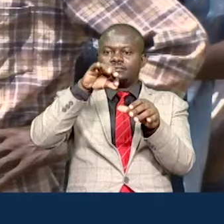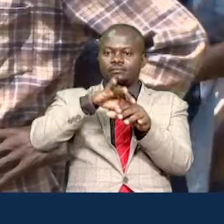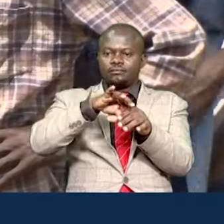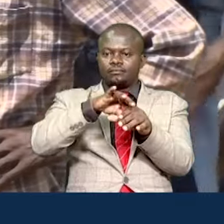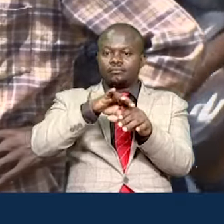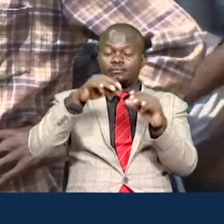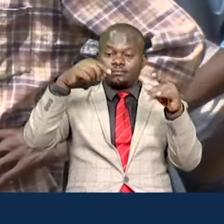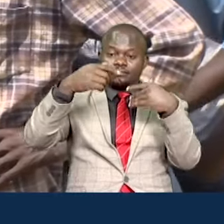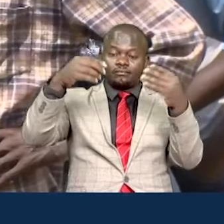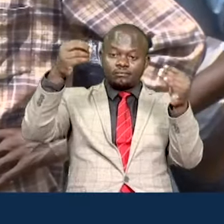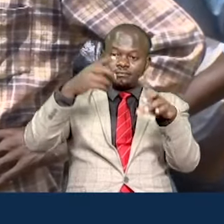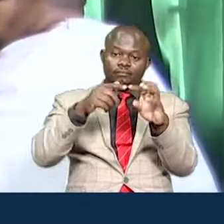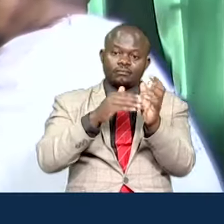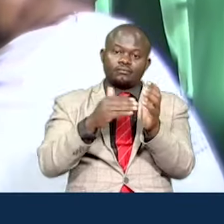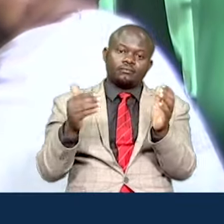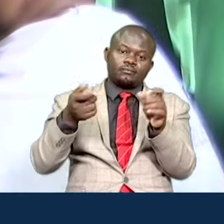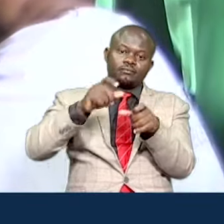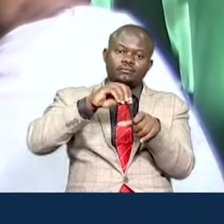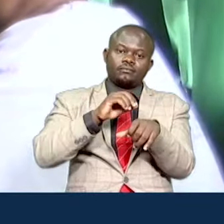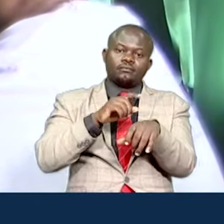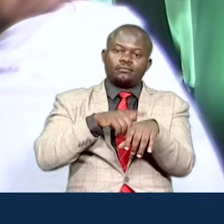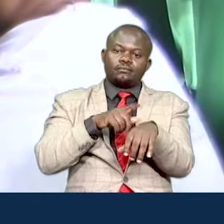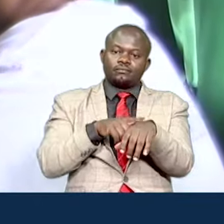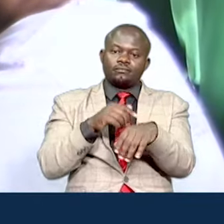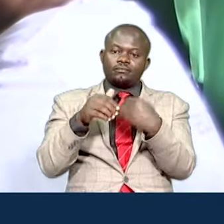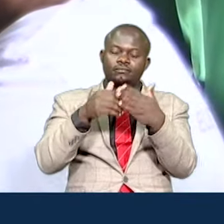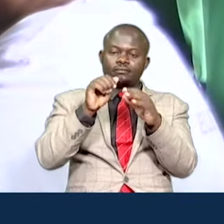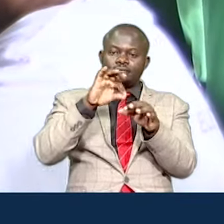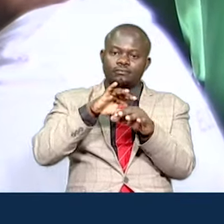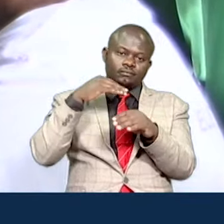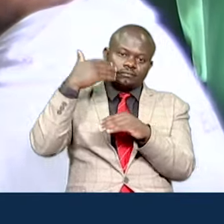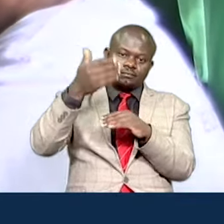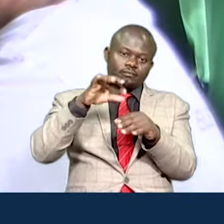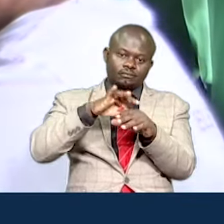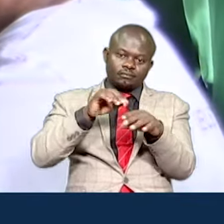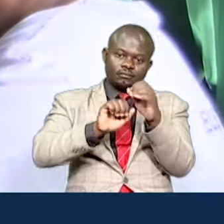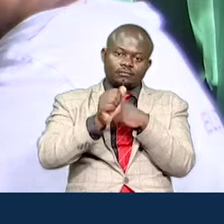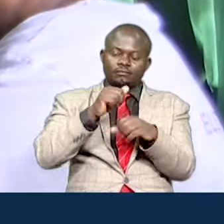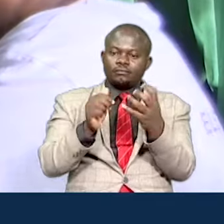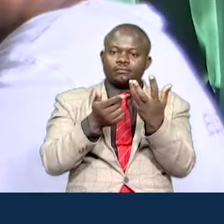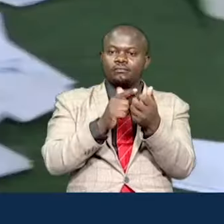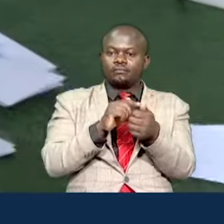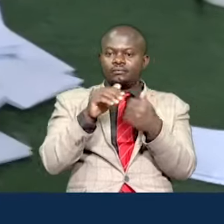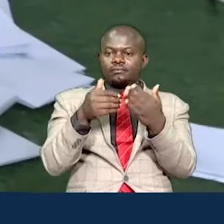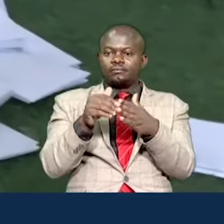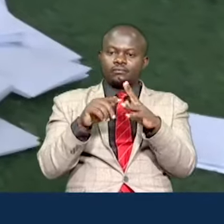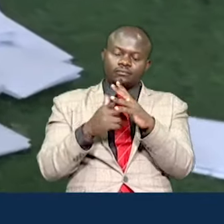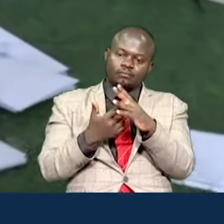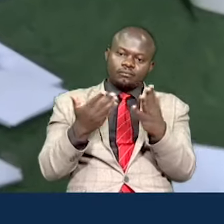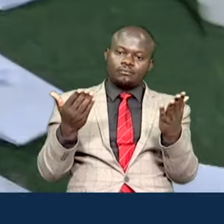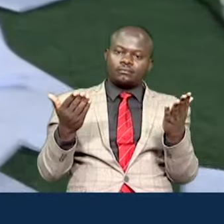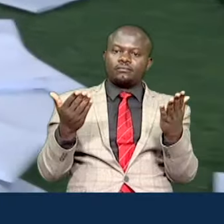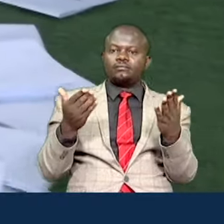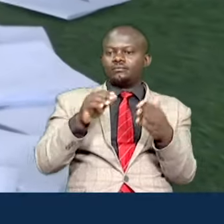bwari bukigaragara, gusa bakaba bongerewe igihe babasha gutora. Nyuma yo gutora, ibikorwa byo kubarura amajwi byahise bitangira. Iyi